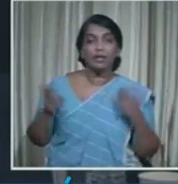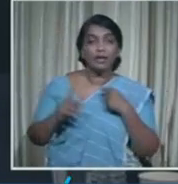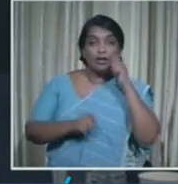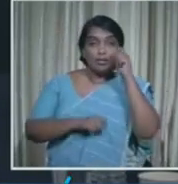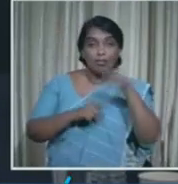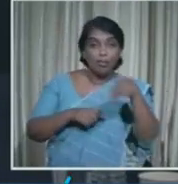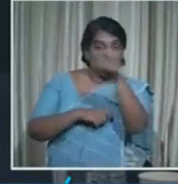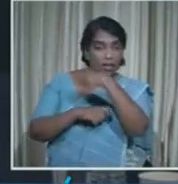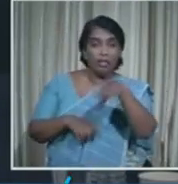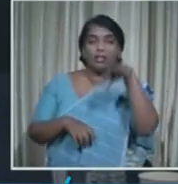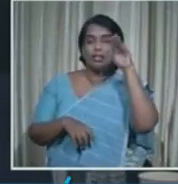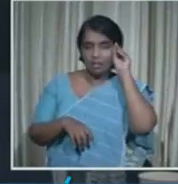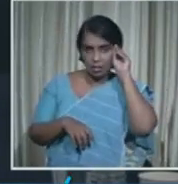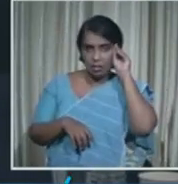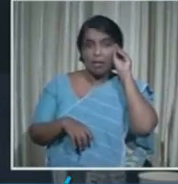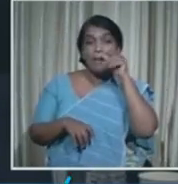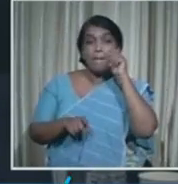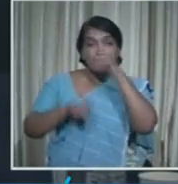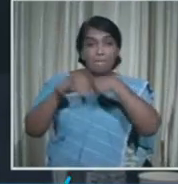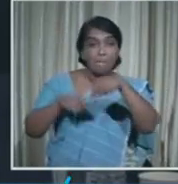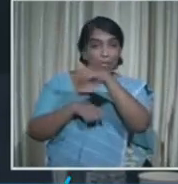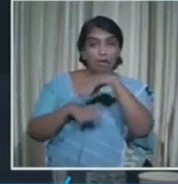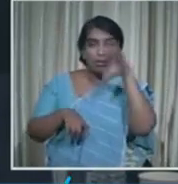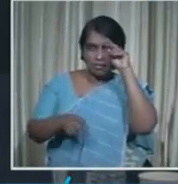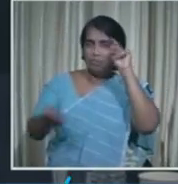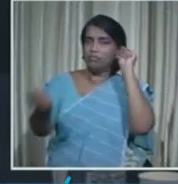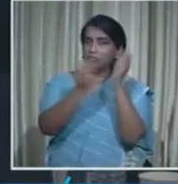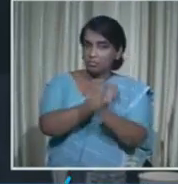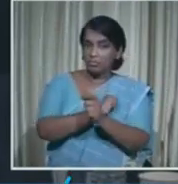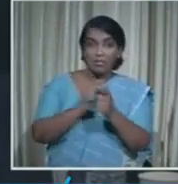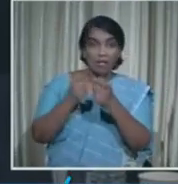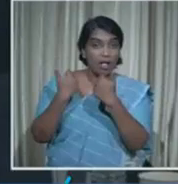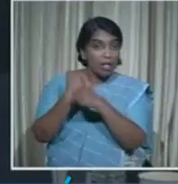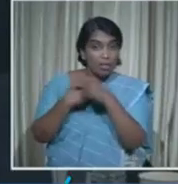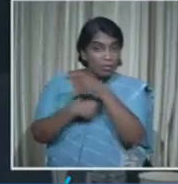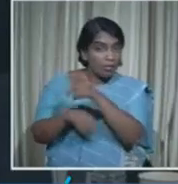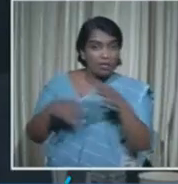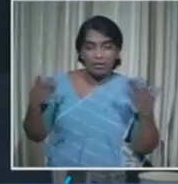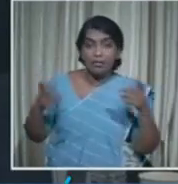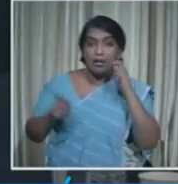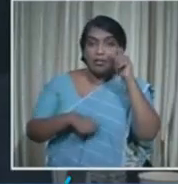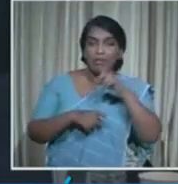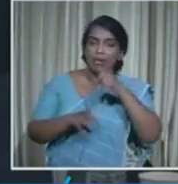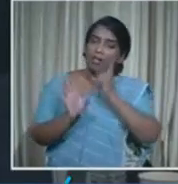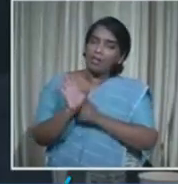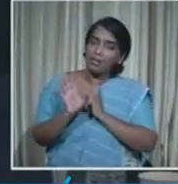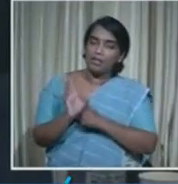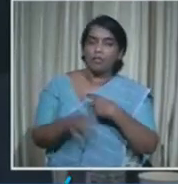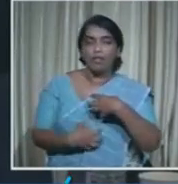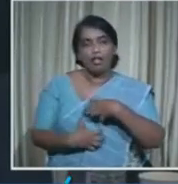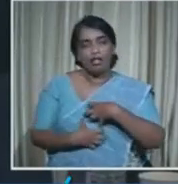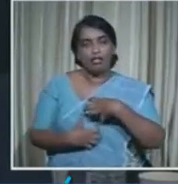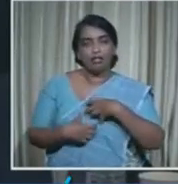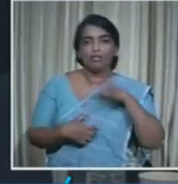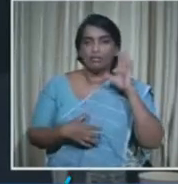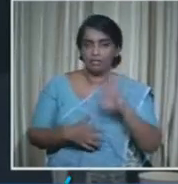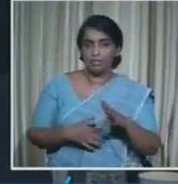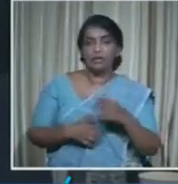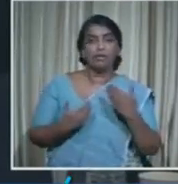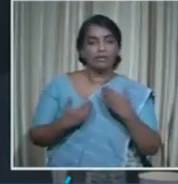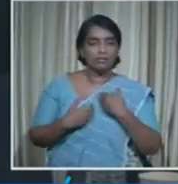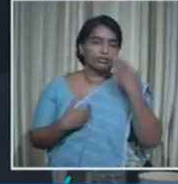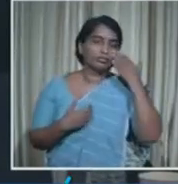තේරුම් ගන්නත් ඕනේ ජනතාව මේ ක්‍රමයේ වෙනස් කරන්න පෙළහැදුන් නැත්නම් ජනතාව හැමදාම දුක් විඳිනවා මේ ආකාරයට අපි